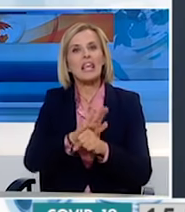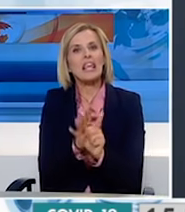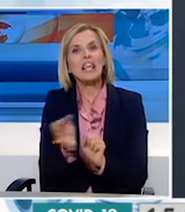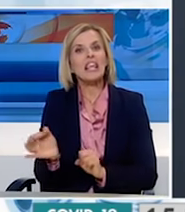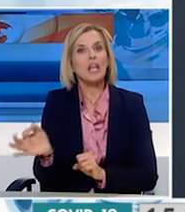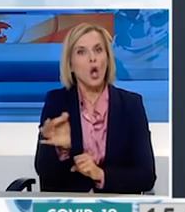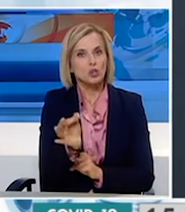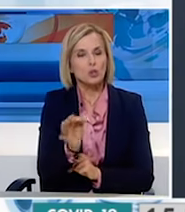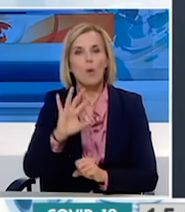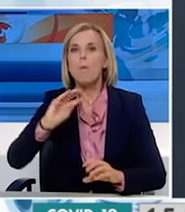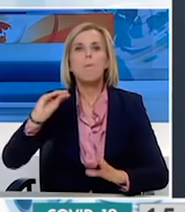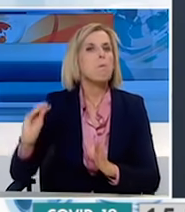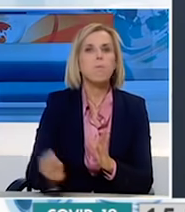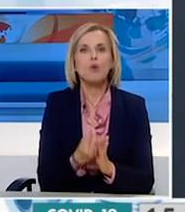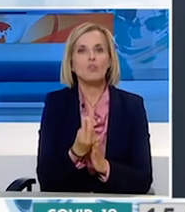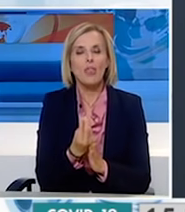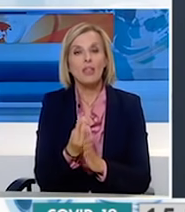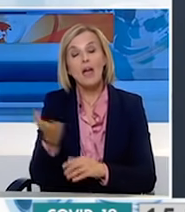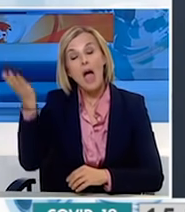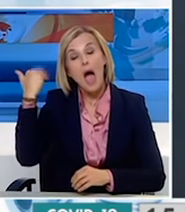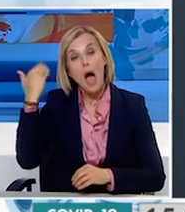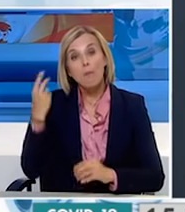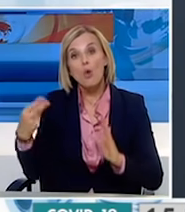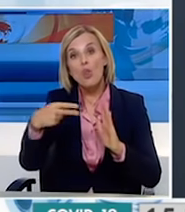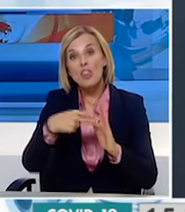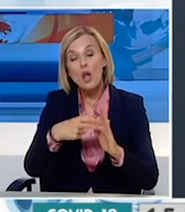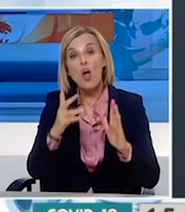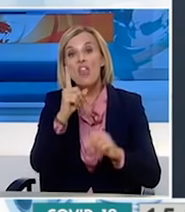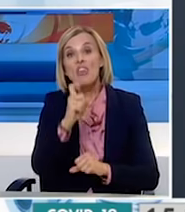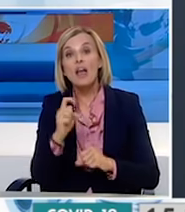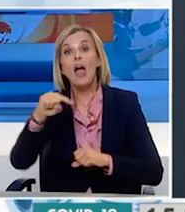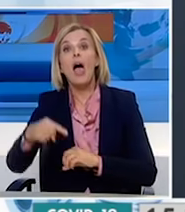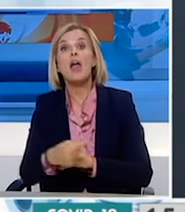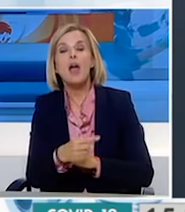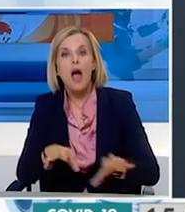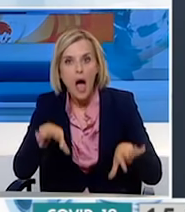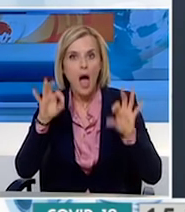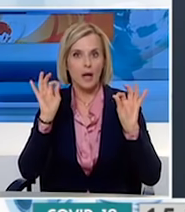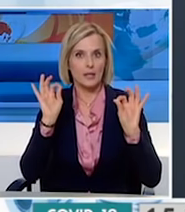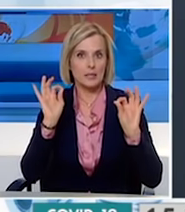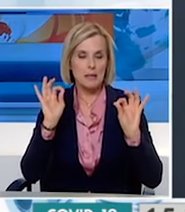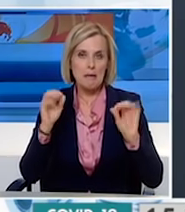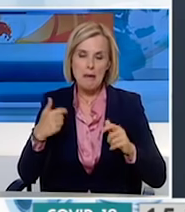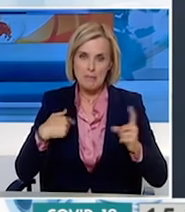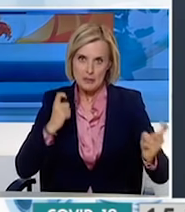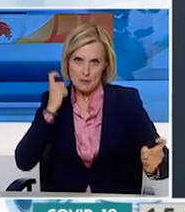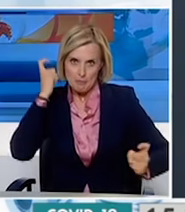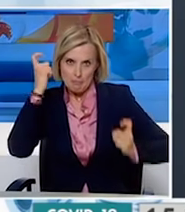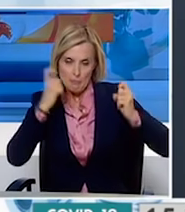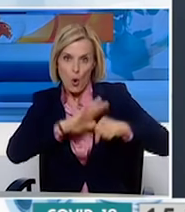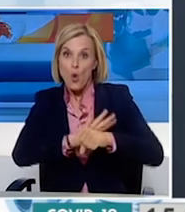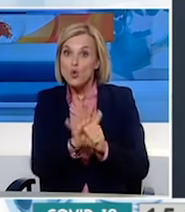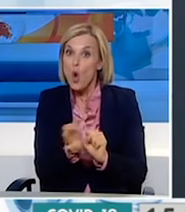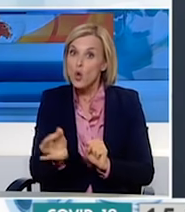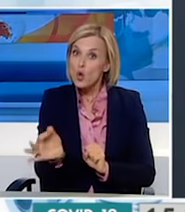του 2019. Τα αποτελέσματα αυτά προσθέτουν περαιτέρω επιστημονικά δεδομένα ότι είναι πολύ απίθανο ο κορονοϊός